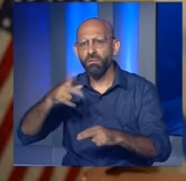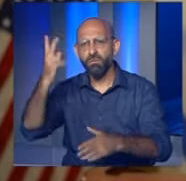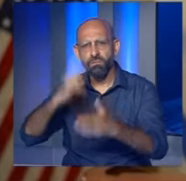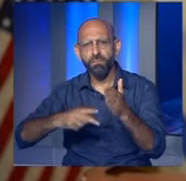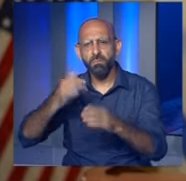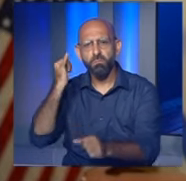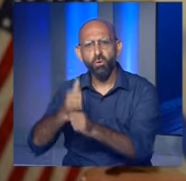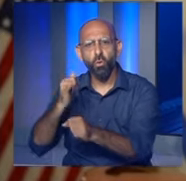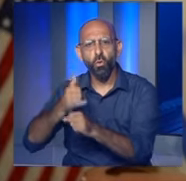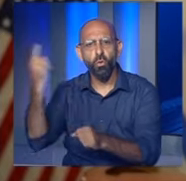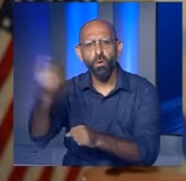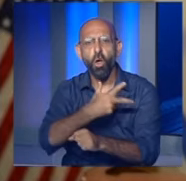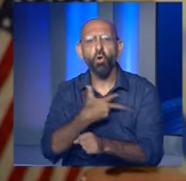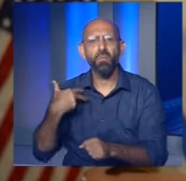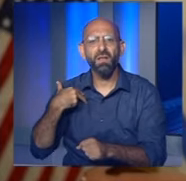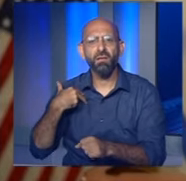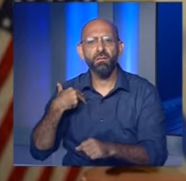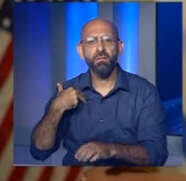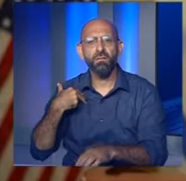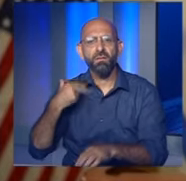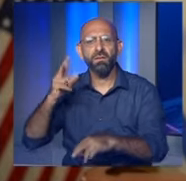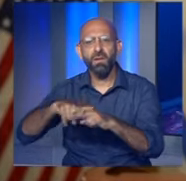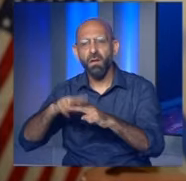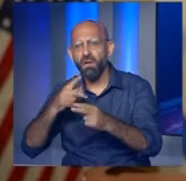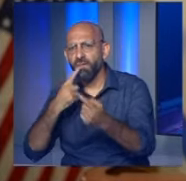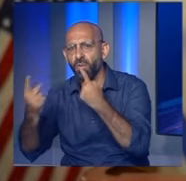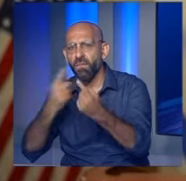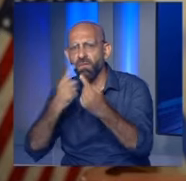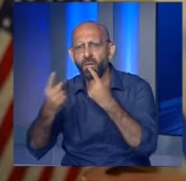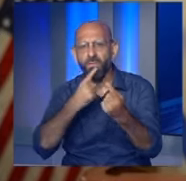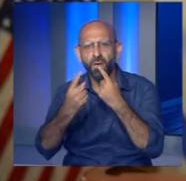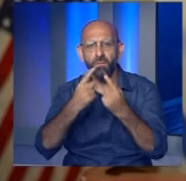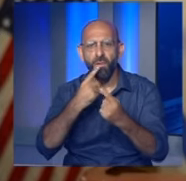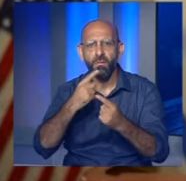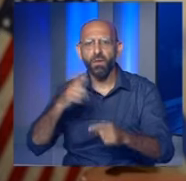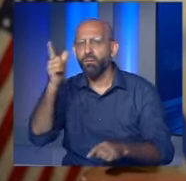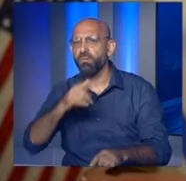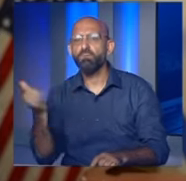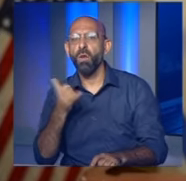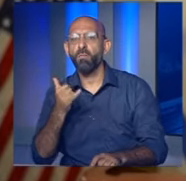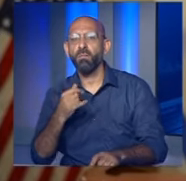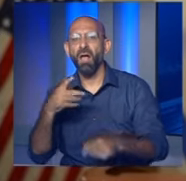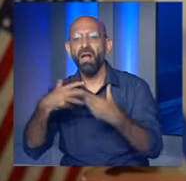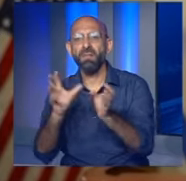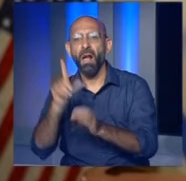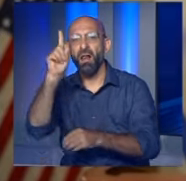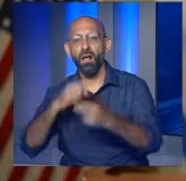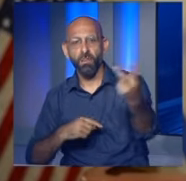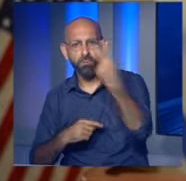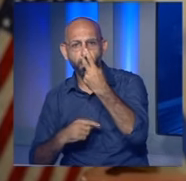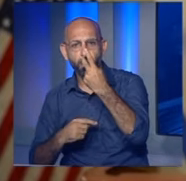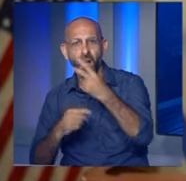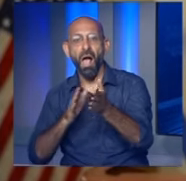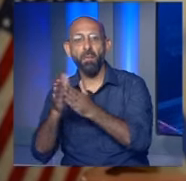اكتوبر واشار المسؤولون الامريكيون الى ان جالنت كان يعتقد مثل بعض المسؤول الاخرين في الحكومه